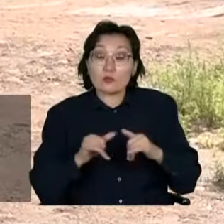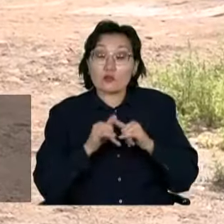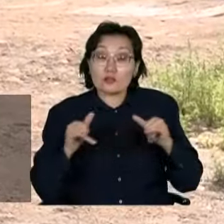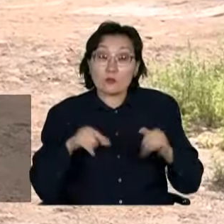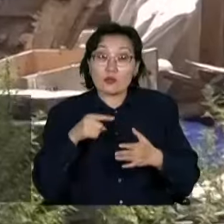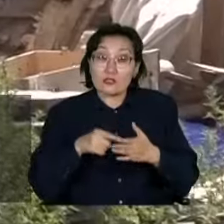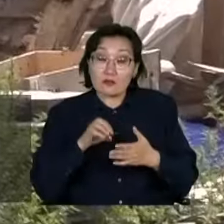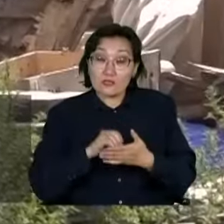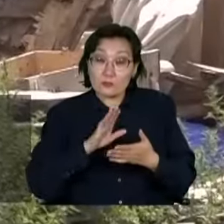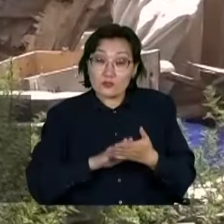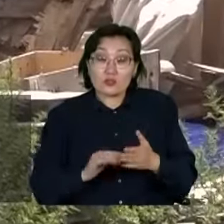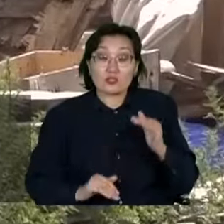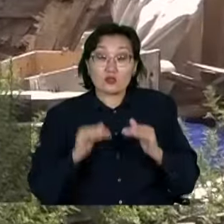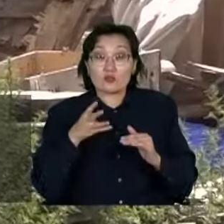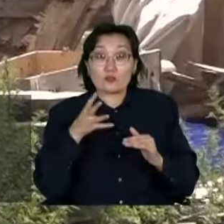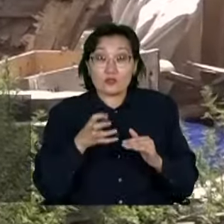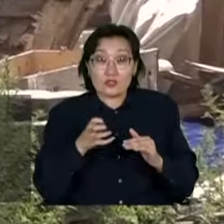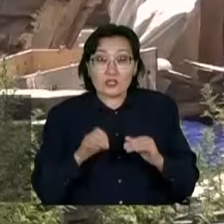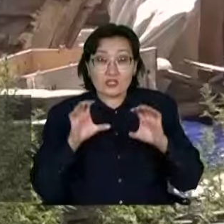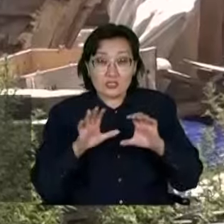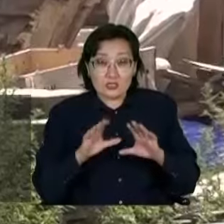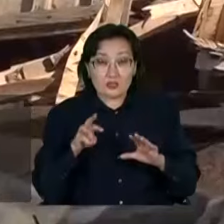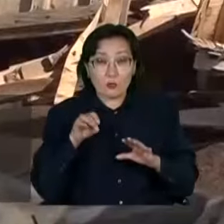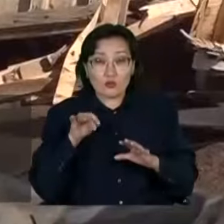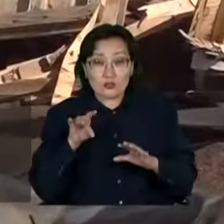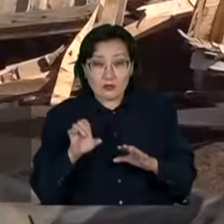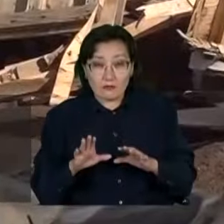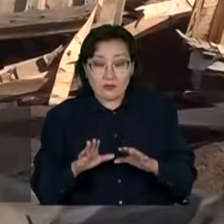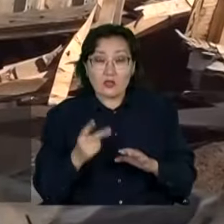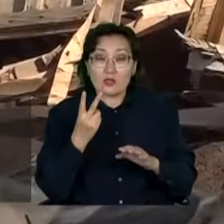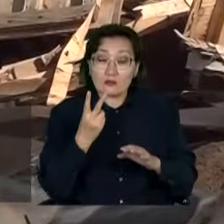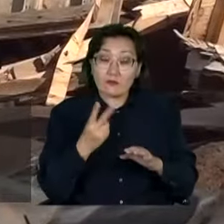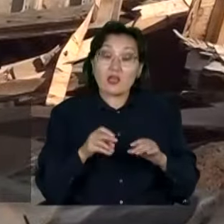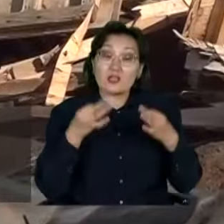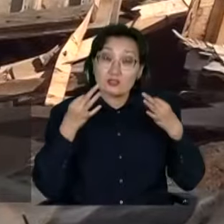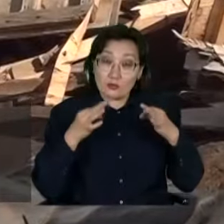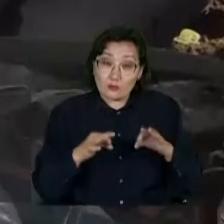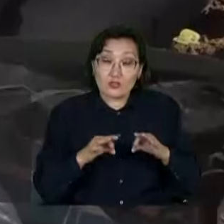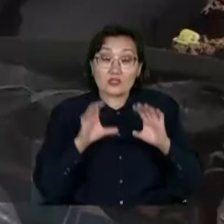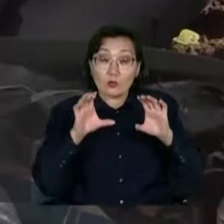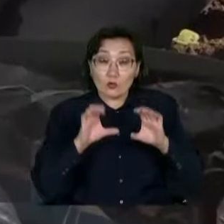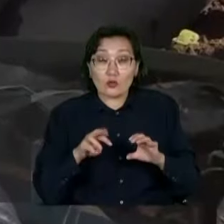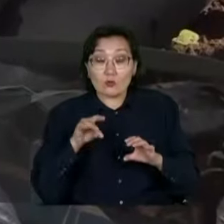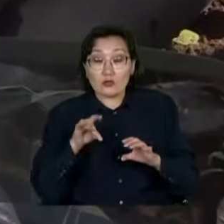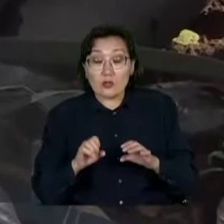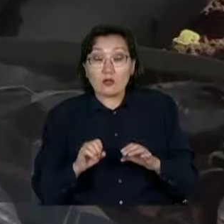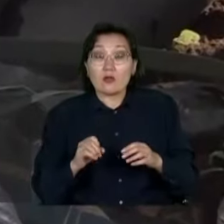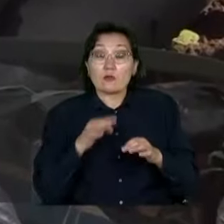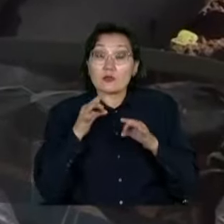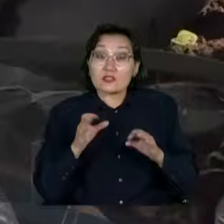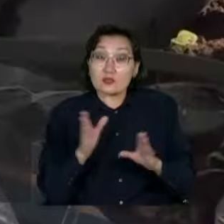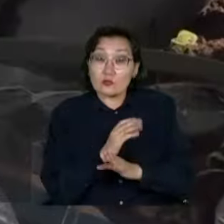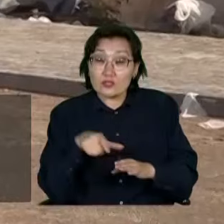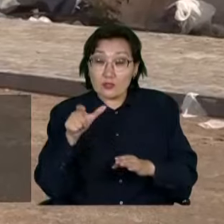в городе зафиксировано свыше 400 незаконных свалок и 2 легальных полигона. По словам экологов, проблемы в жителях, которые